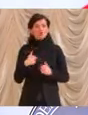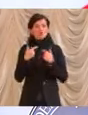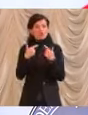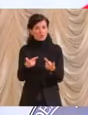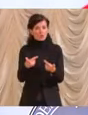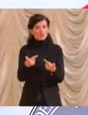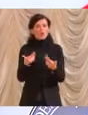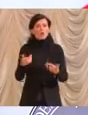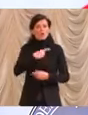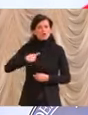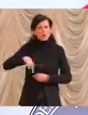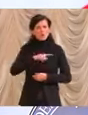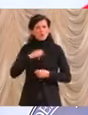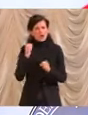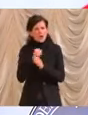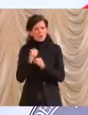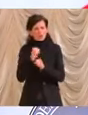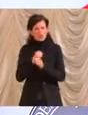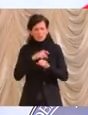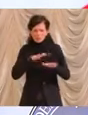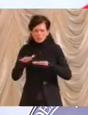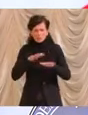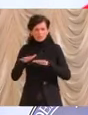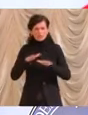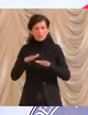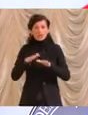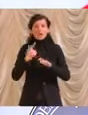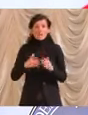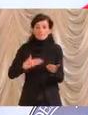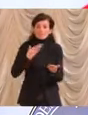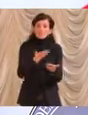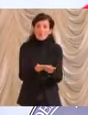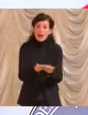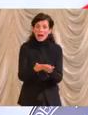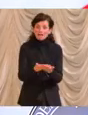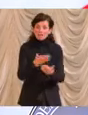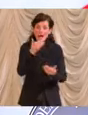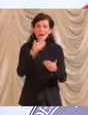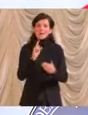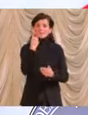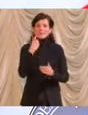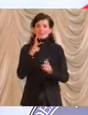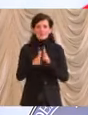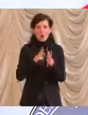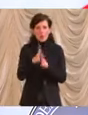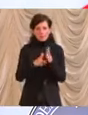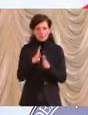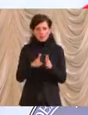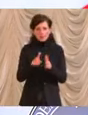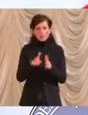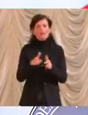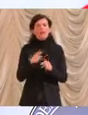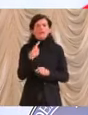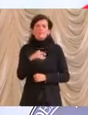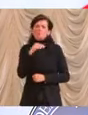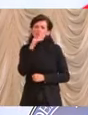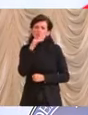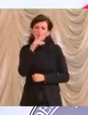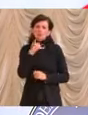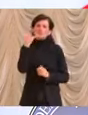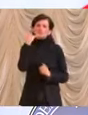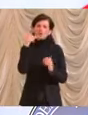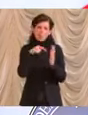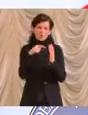perché, già potendo presentare la domanda dal 1 aprile, con un semplice PIN semplificato sul cellulare verrà